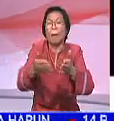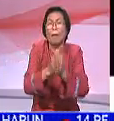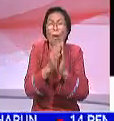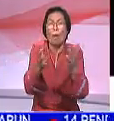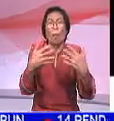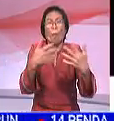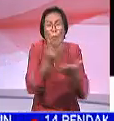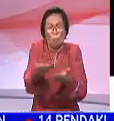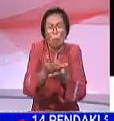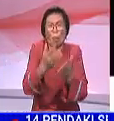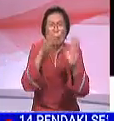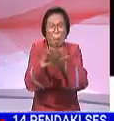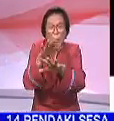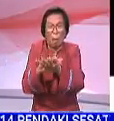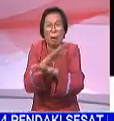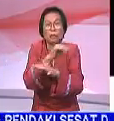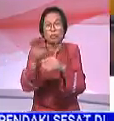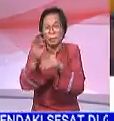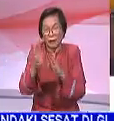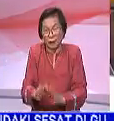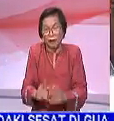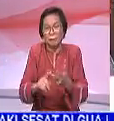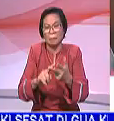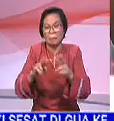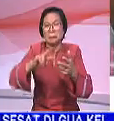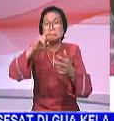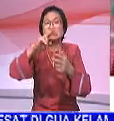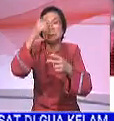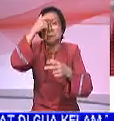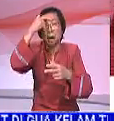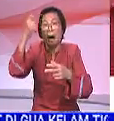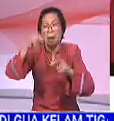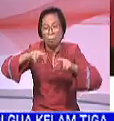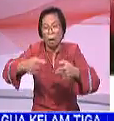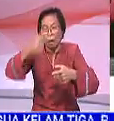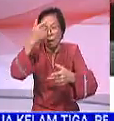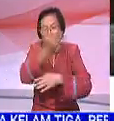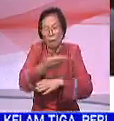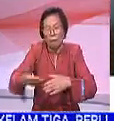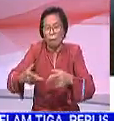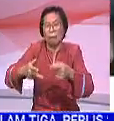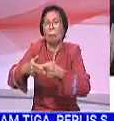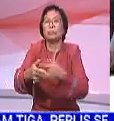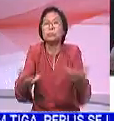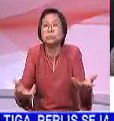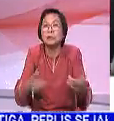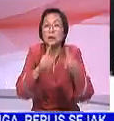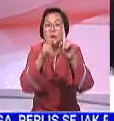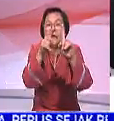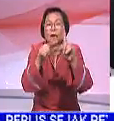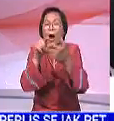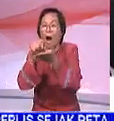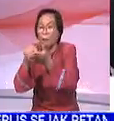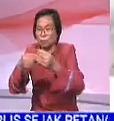mendadak daripada orang ramai khususnya peniaga mengakibatkan barang-barang keperluan terputus bekalan. 1 kilogram